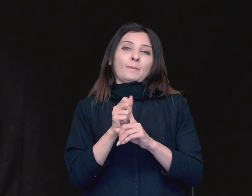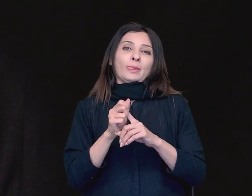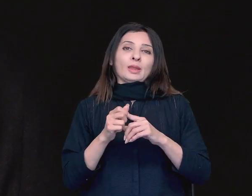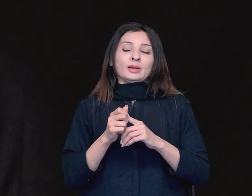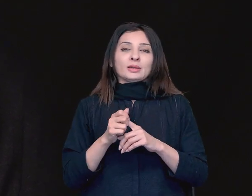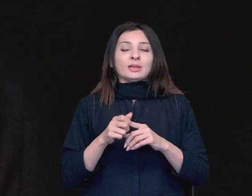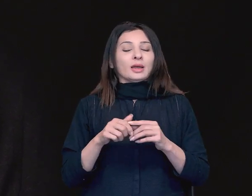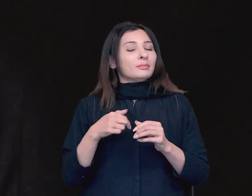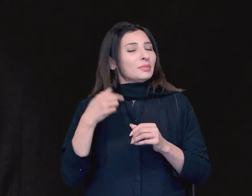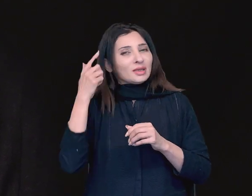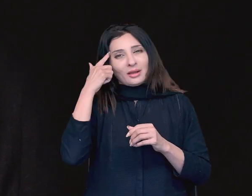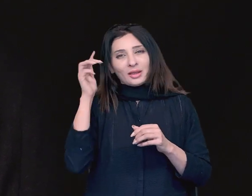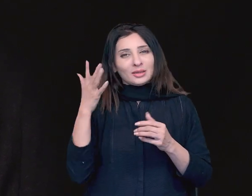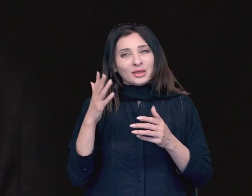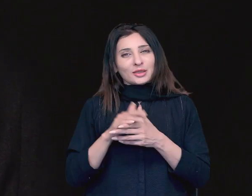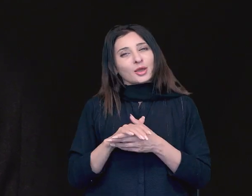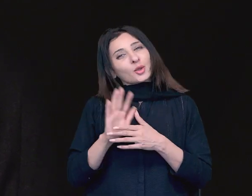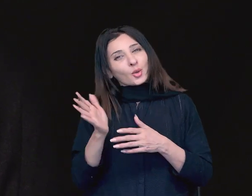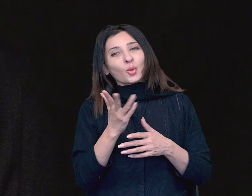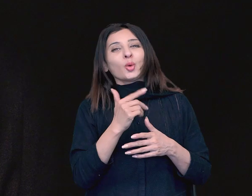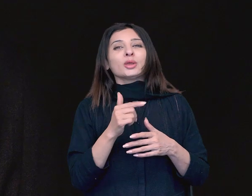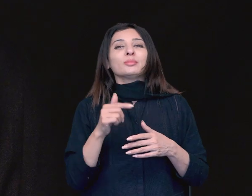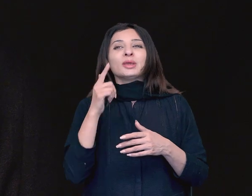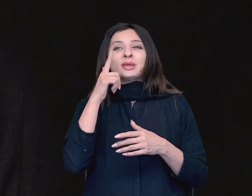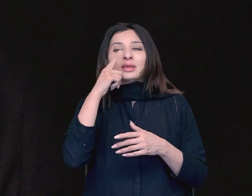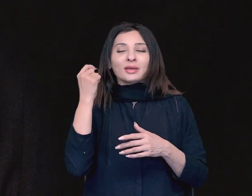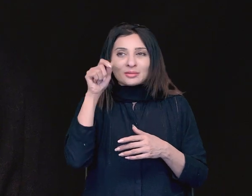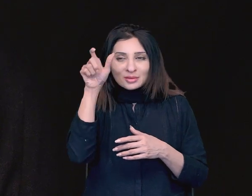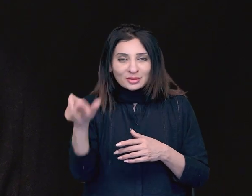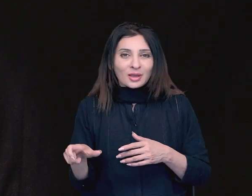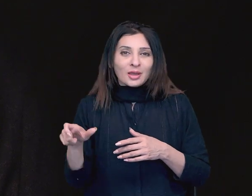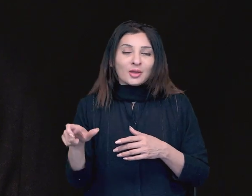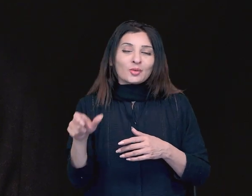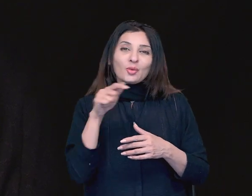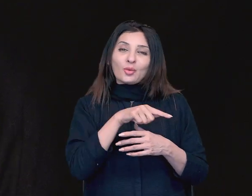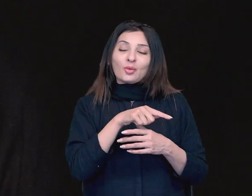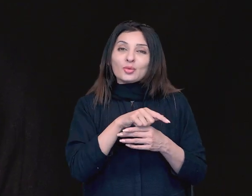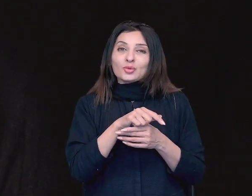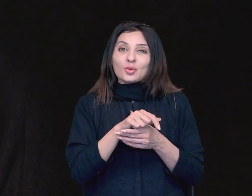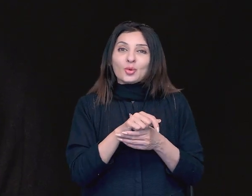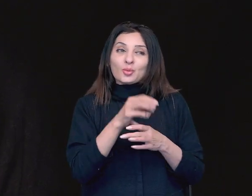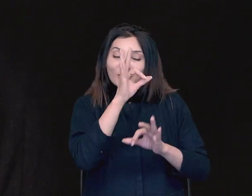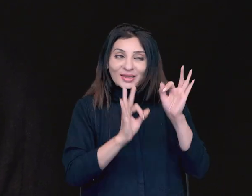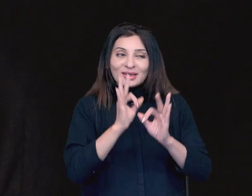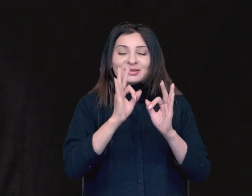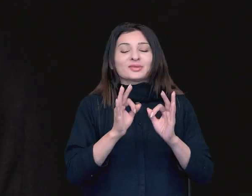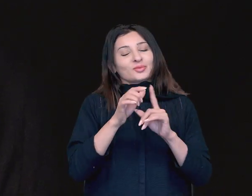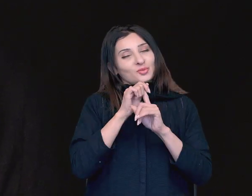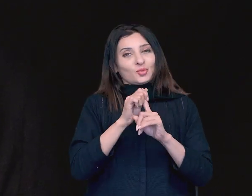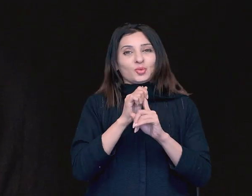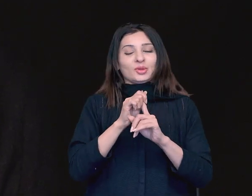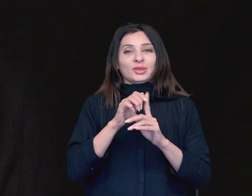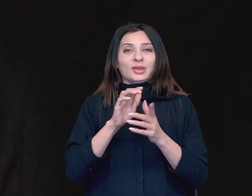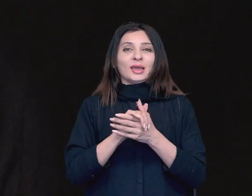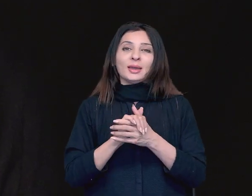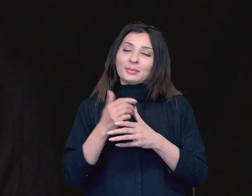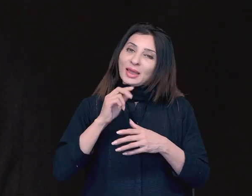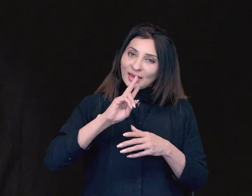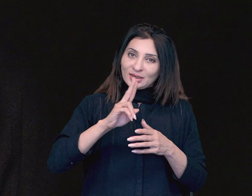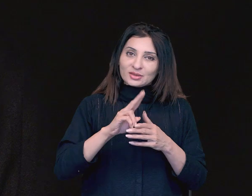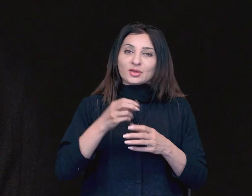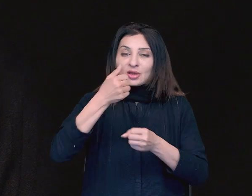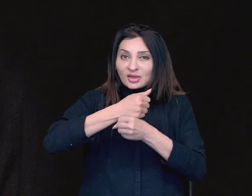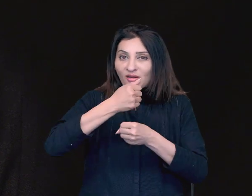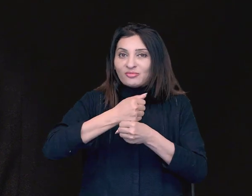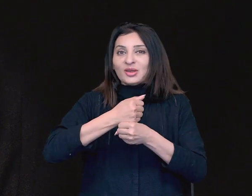میرا نہیں خیال کہ کوئی بھی شخص اپنے گھر والوں کا، اپنے پیاروں کا برا چاہتا ہے۔ سو یہی میں نے کہنا تھا کہ اب حکومت